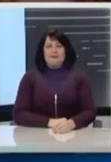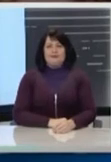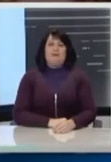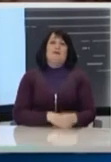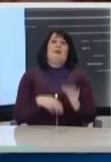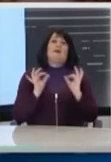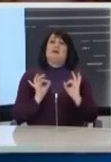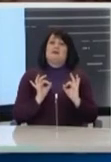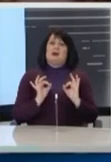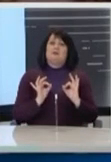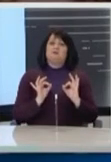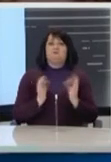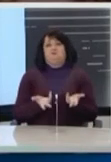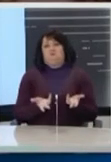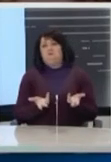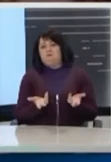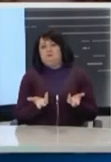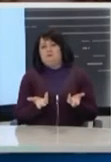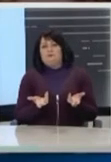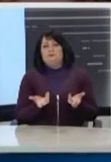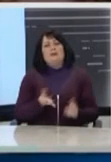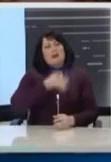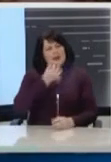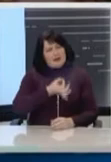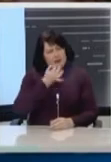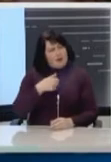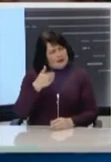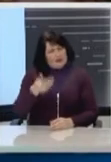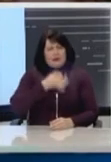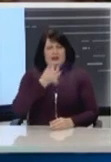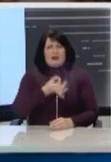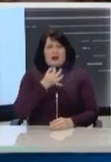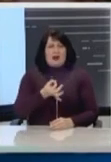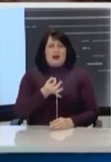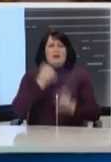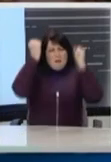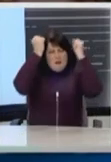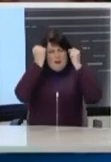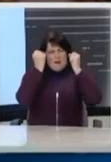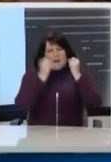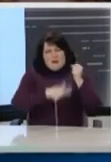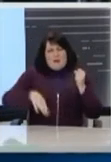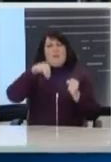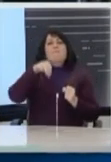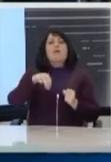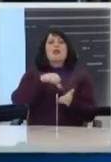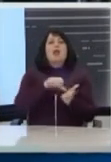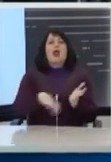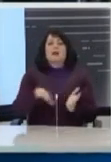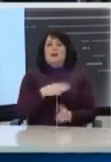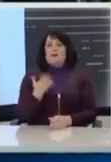Βεβαίως, και θα αναφερθώ στη συνέχεια για την καταστροφή της Μάνδρας, προηγουμένως